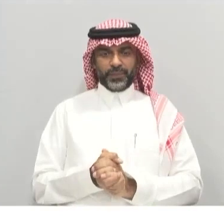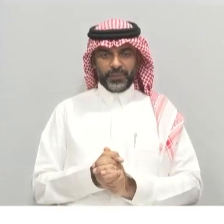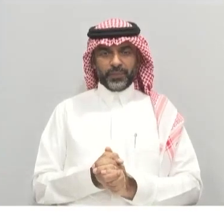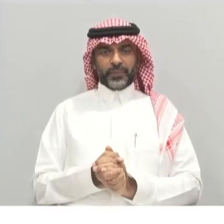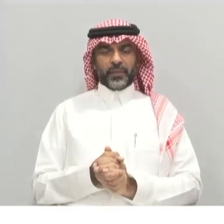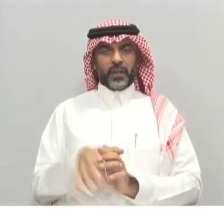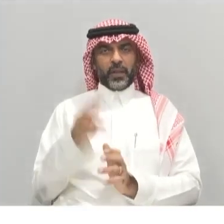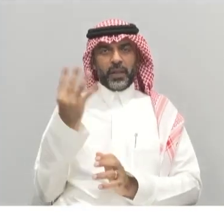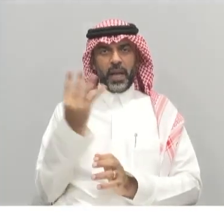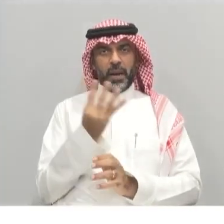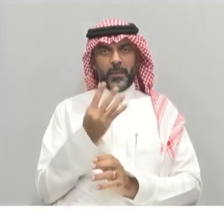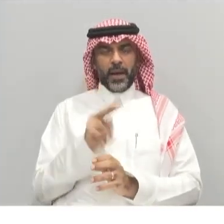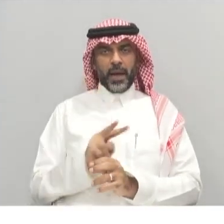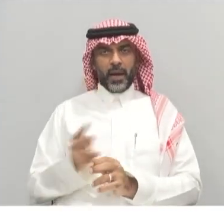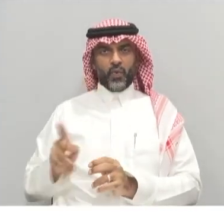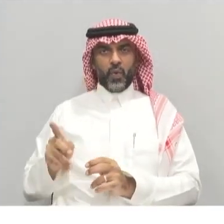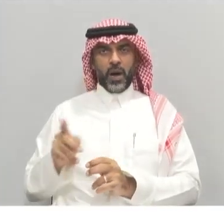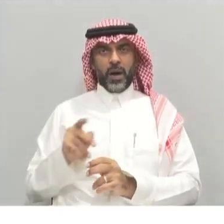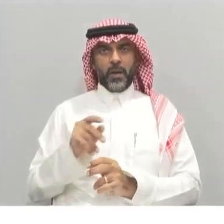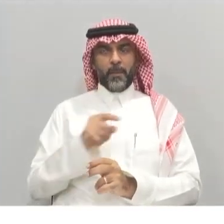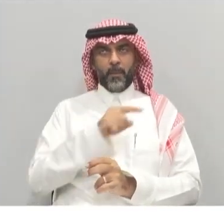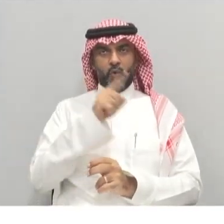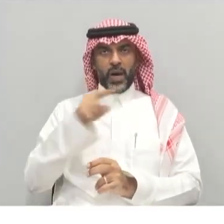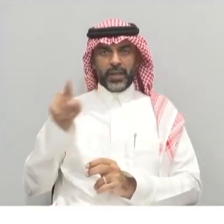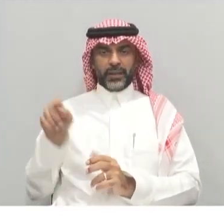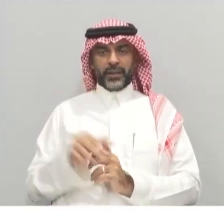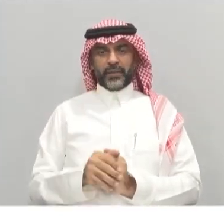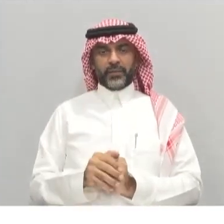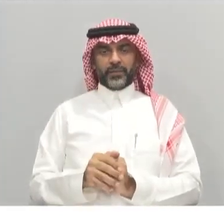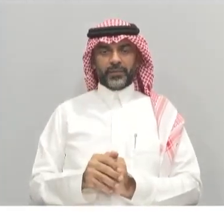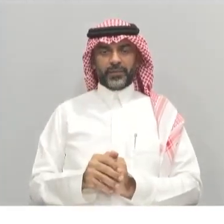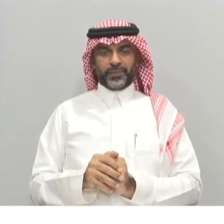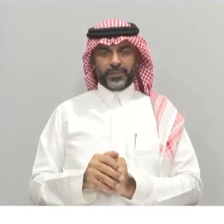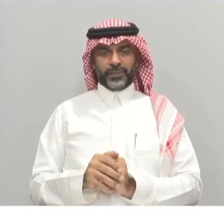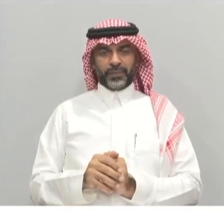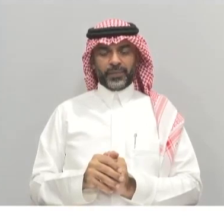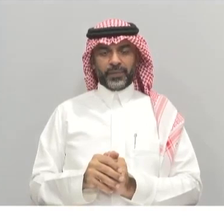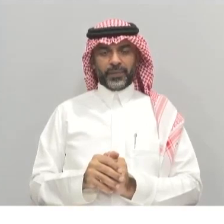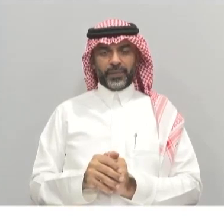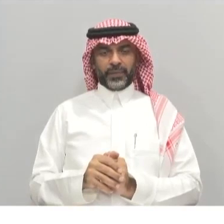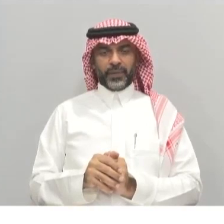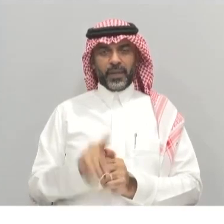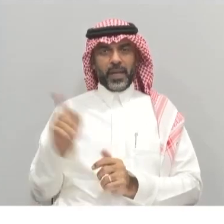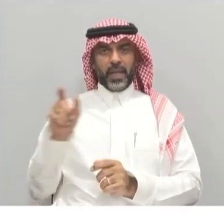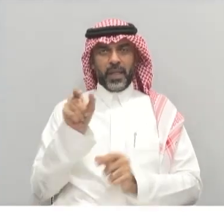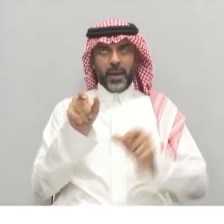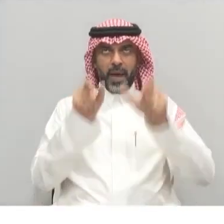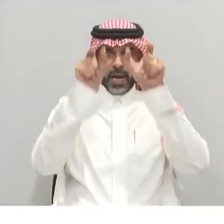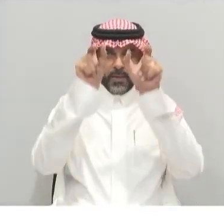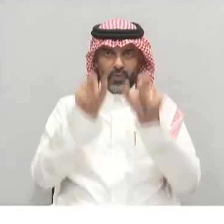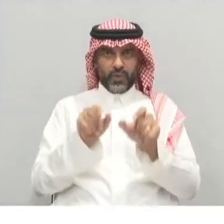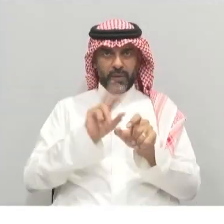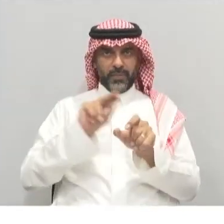الدائري الخطي والدائري المجوف وفي اشكال هذه المخططات البيانيه المخطط